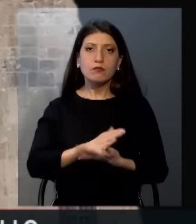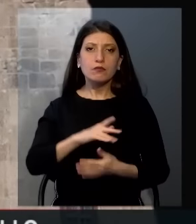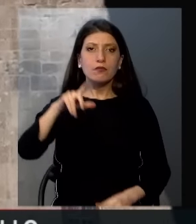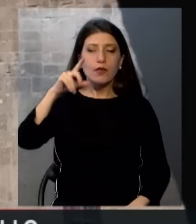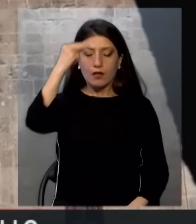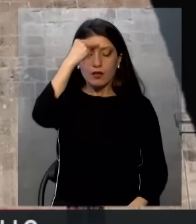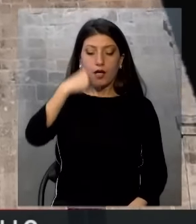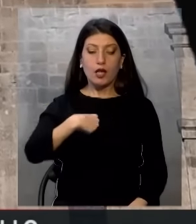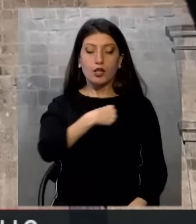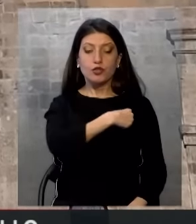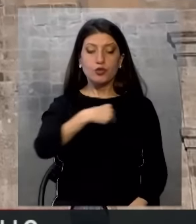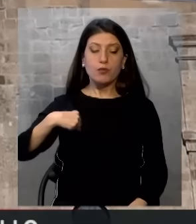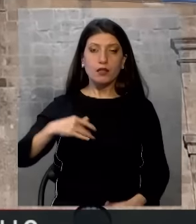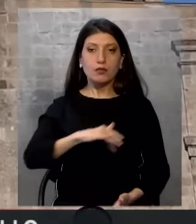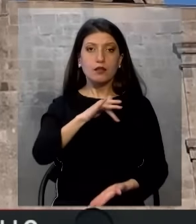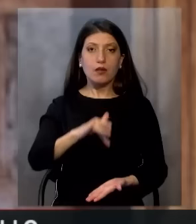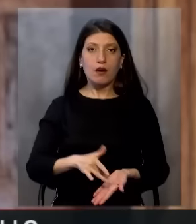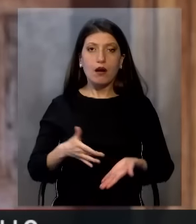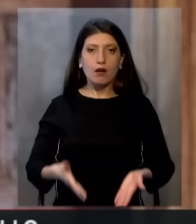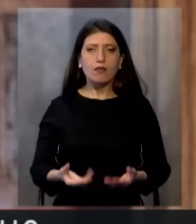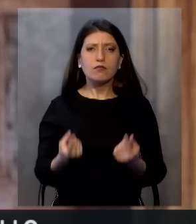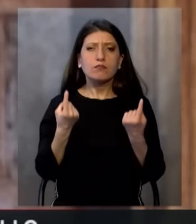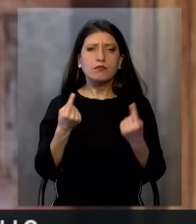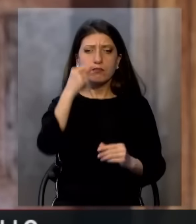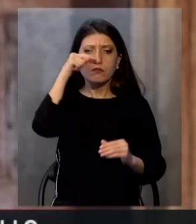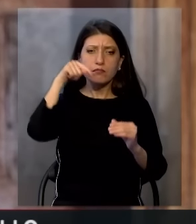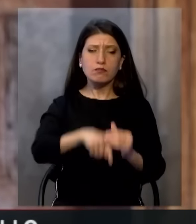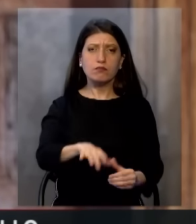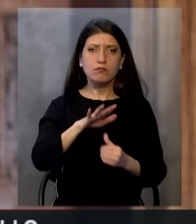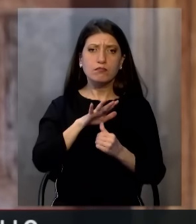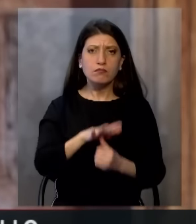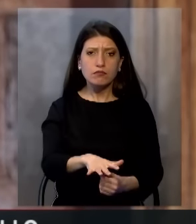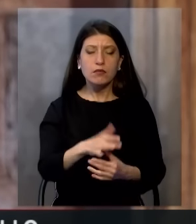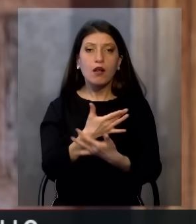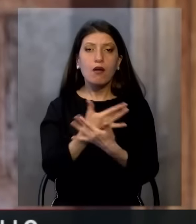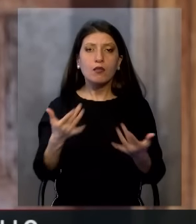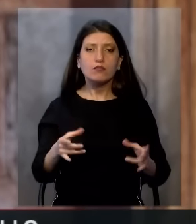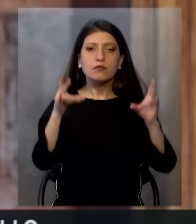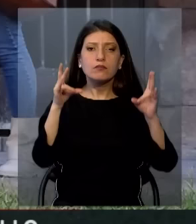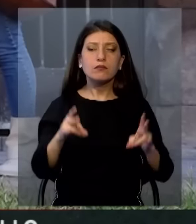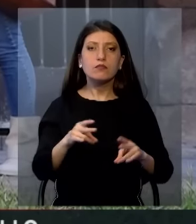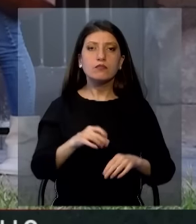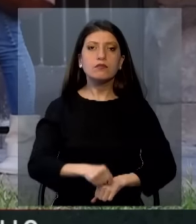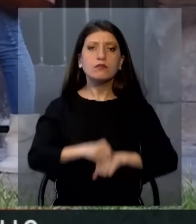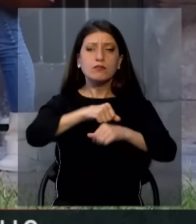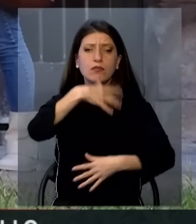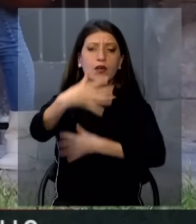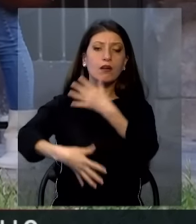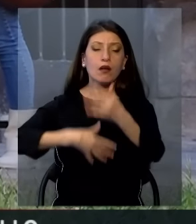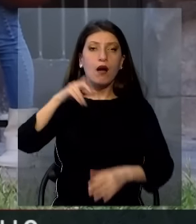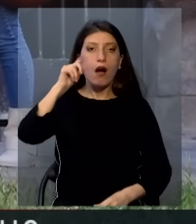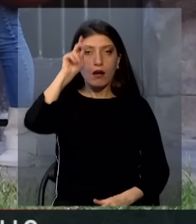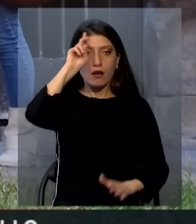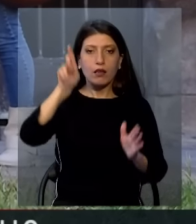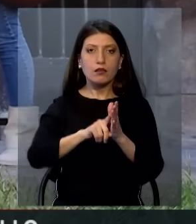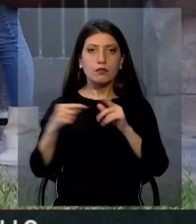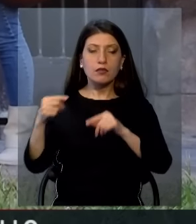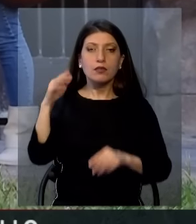հոգևոր մայրաքաղաքում։ Բազմաթիվ ոտնձգություններ, տարբեր ակցիաներ դեպի հայ առաքելական եկեղեցին։